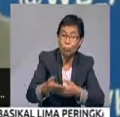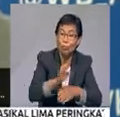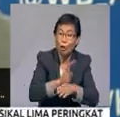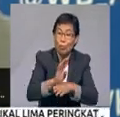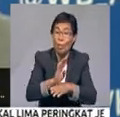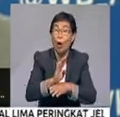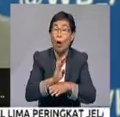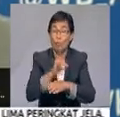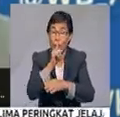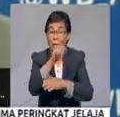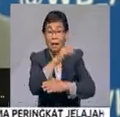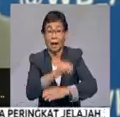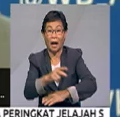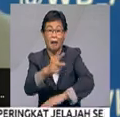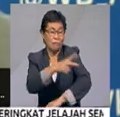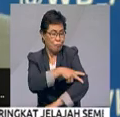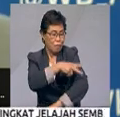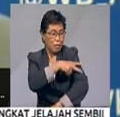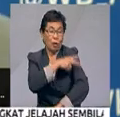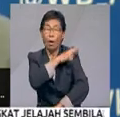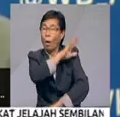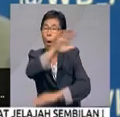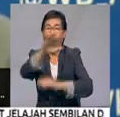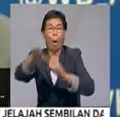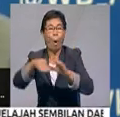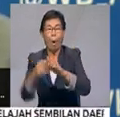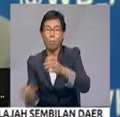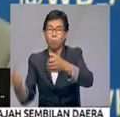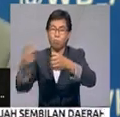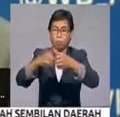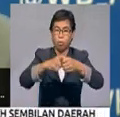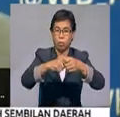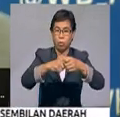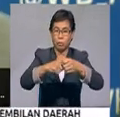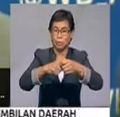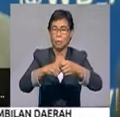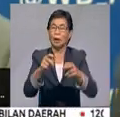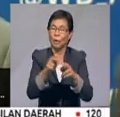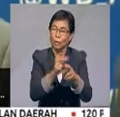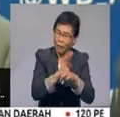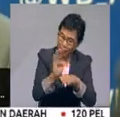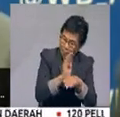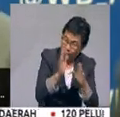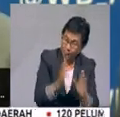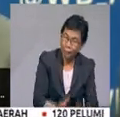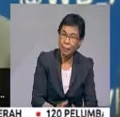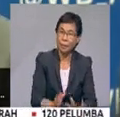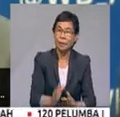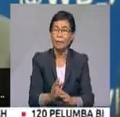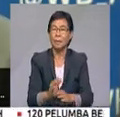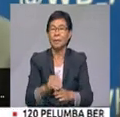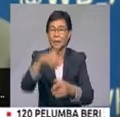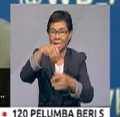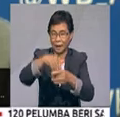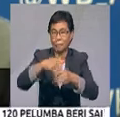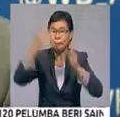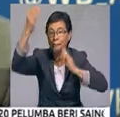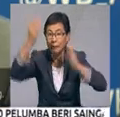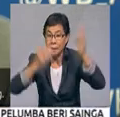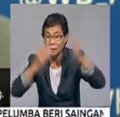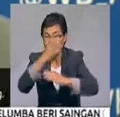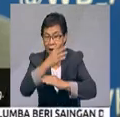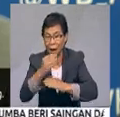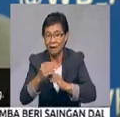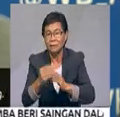rankings, are associated with higher levels of entrepreneurship, with innovation, with growth, and